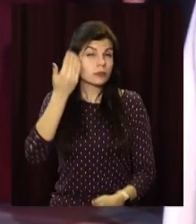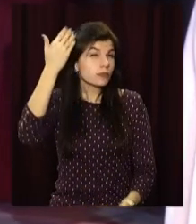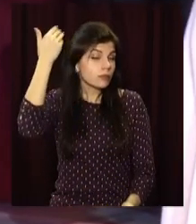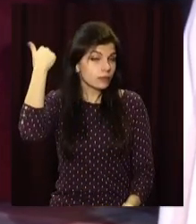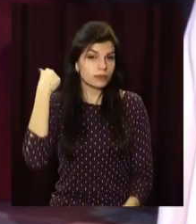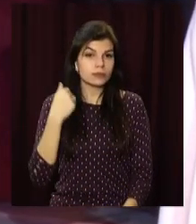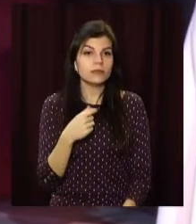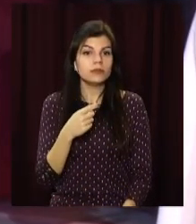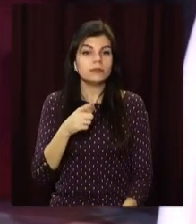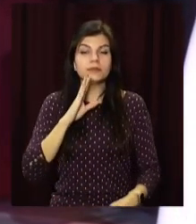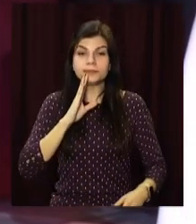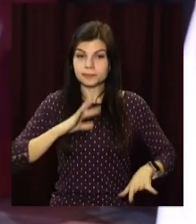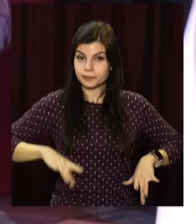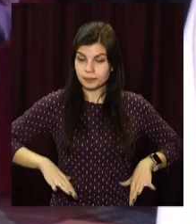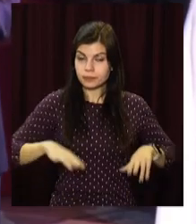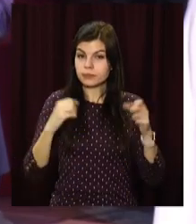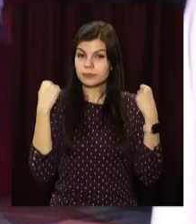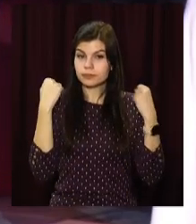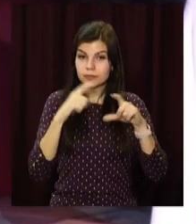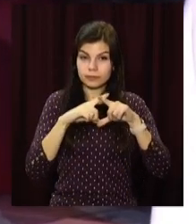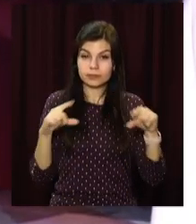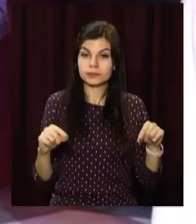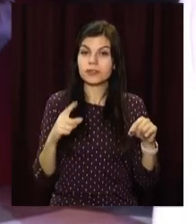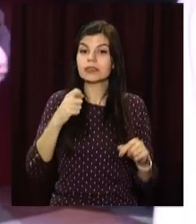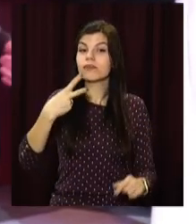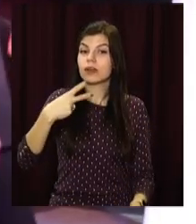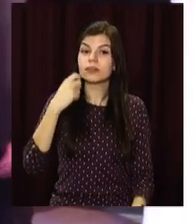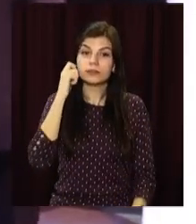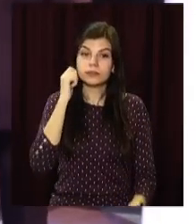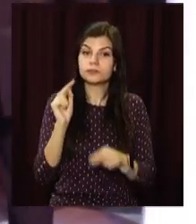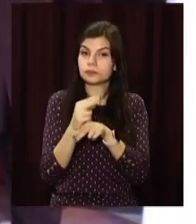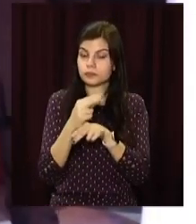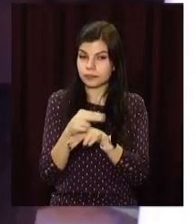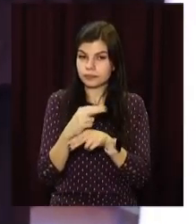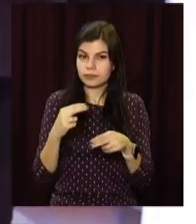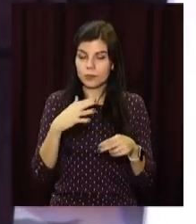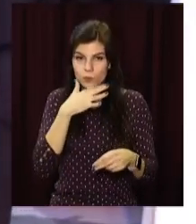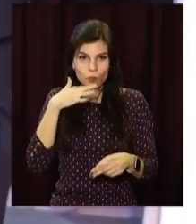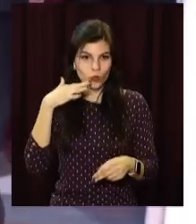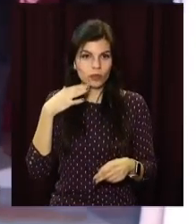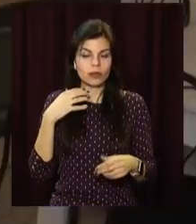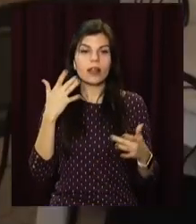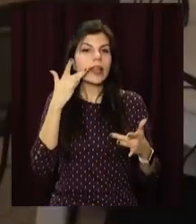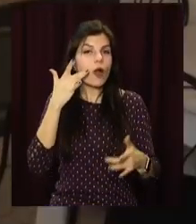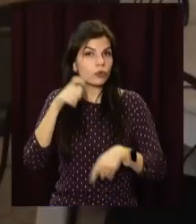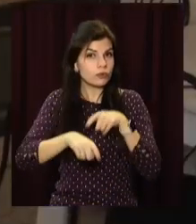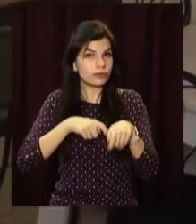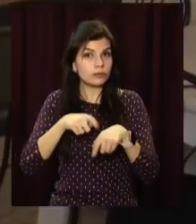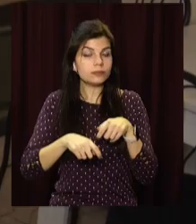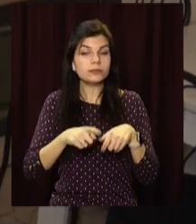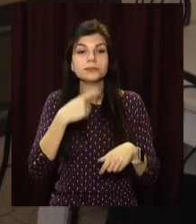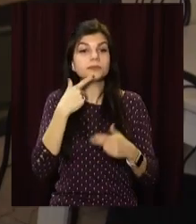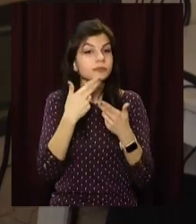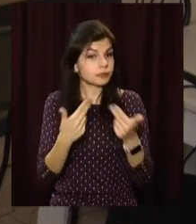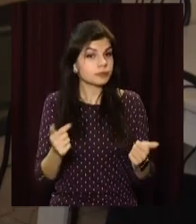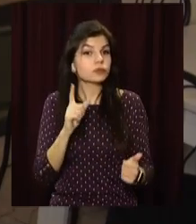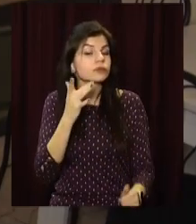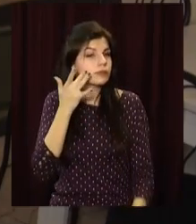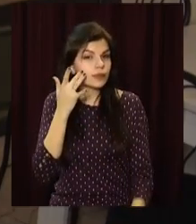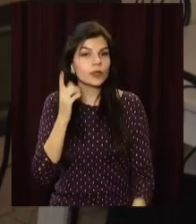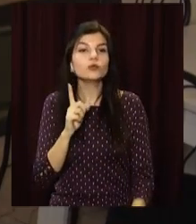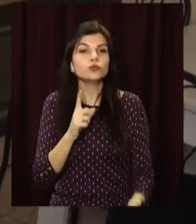Фоміна працює тренеркою у спортивній школі. За 20 років виховала чимало талановитих легкоатлетів. Зізнається, найголовніше